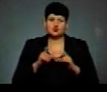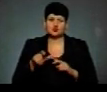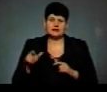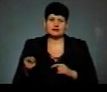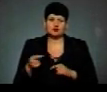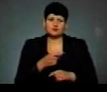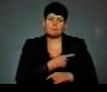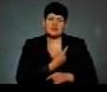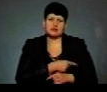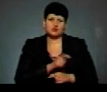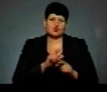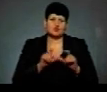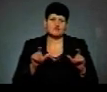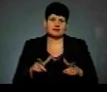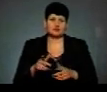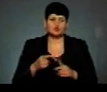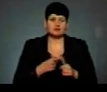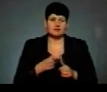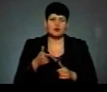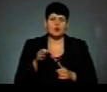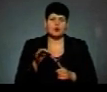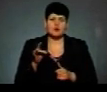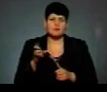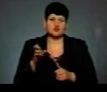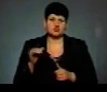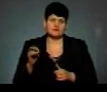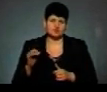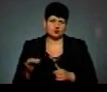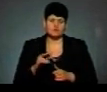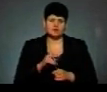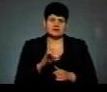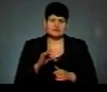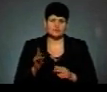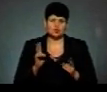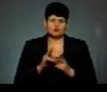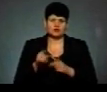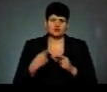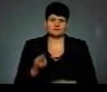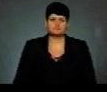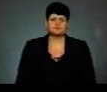Тернопільського національного медичного університету імені Горбачевського Петром Сельським. До зустрічі в ефірі.